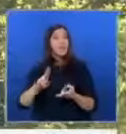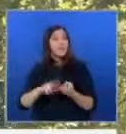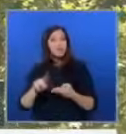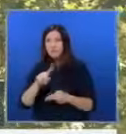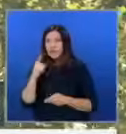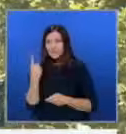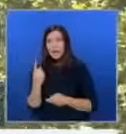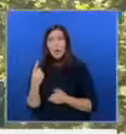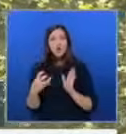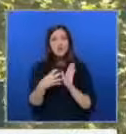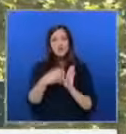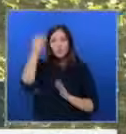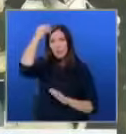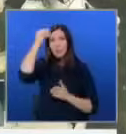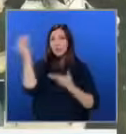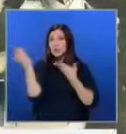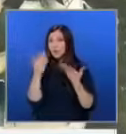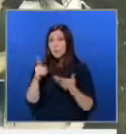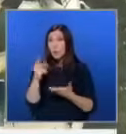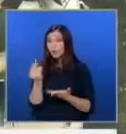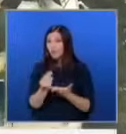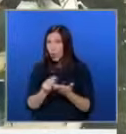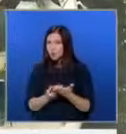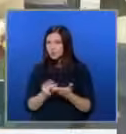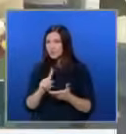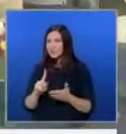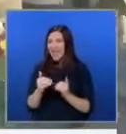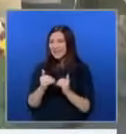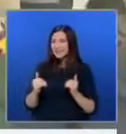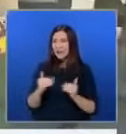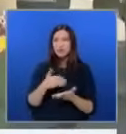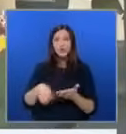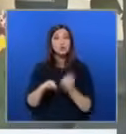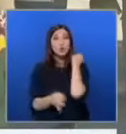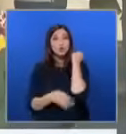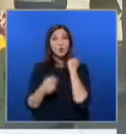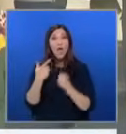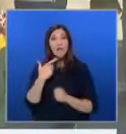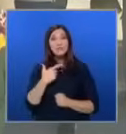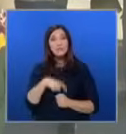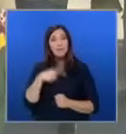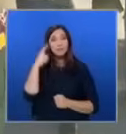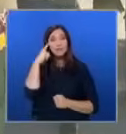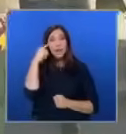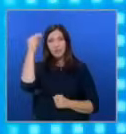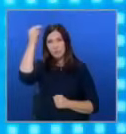Вазов е не само символ на българската литература, но творчеството му е неразделна част от историята и самосъзнанието на